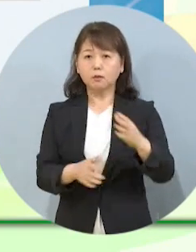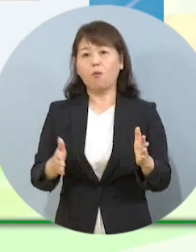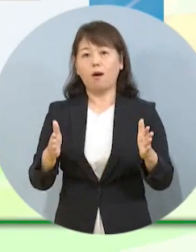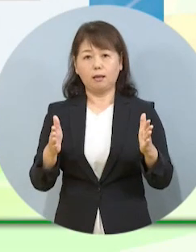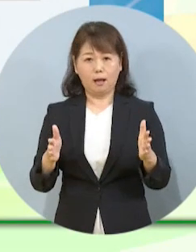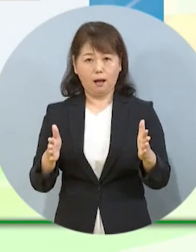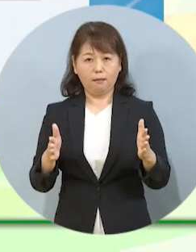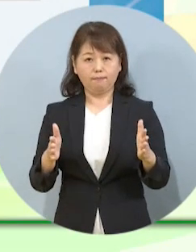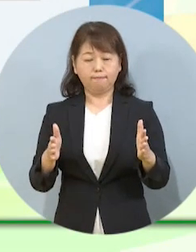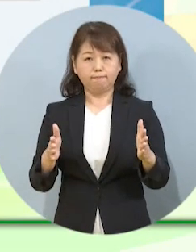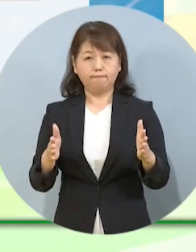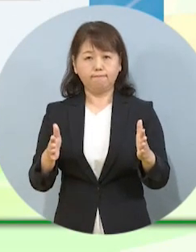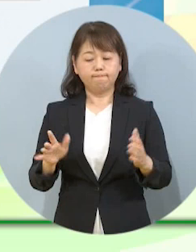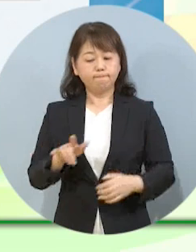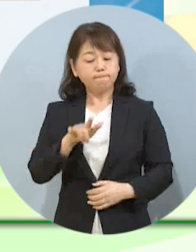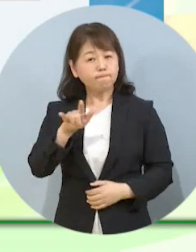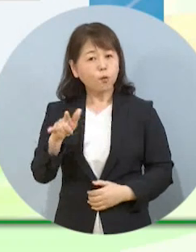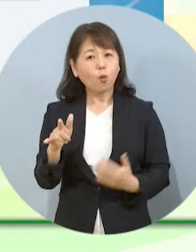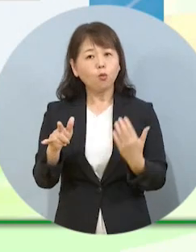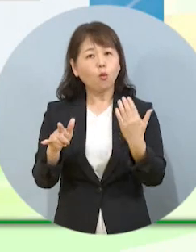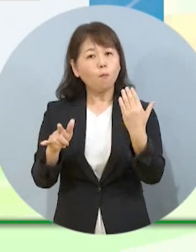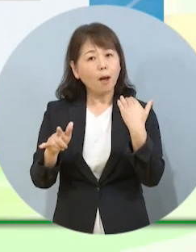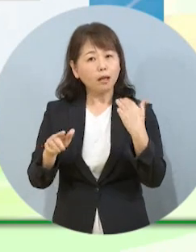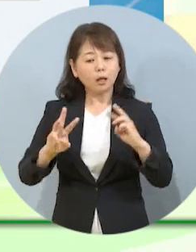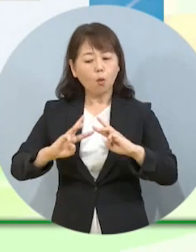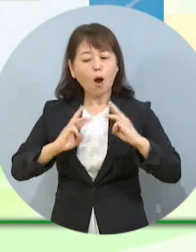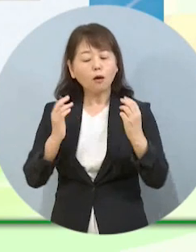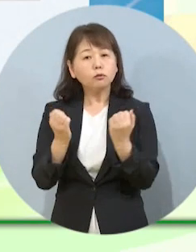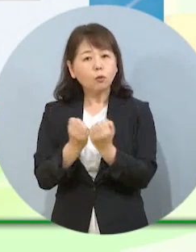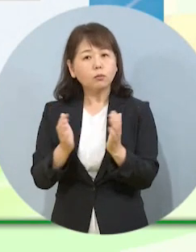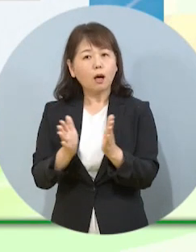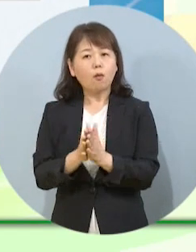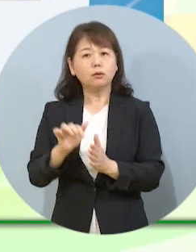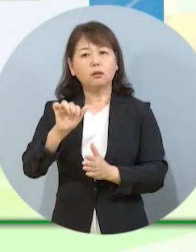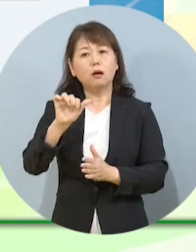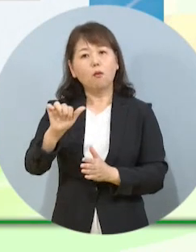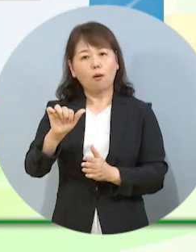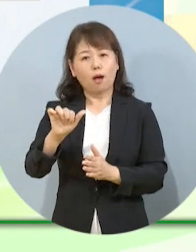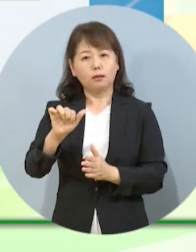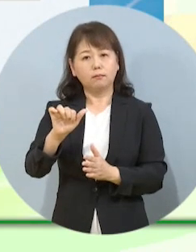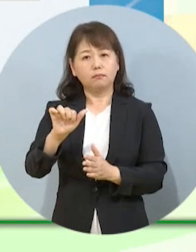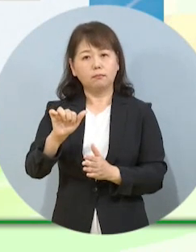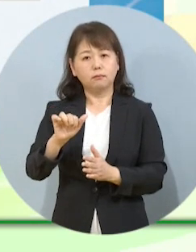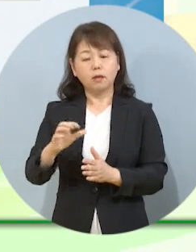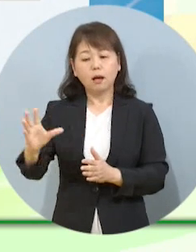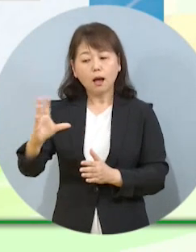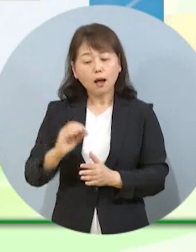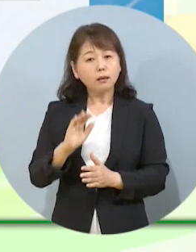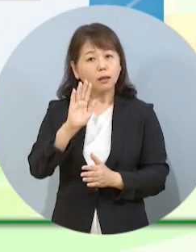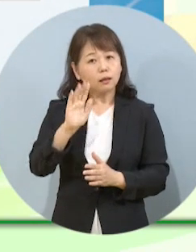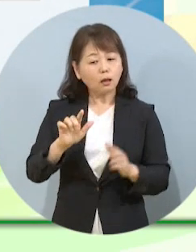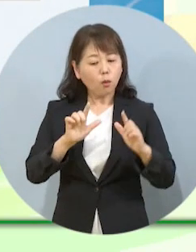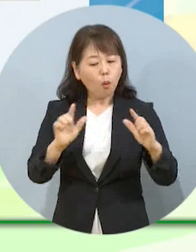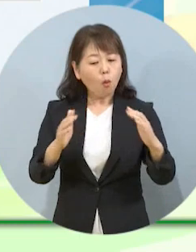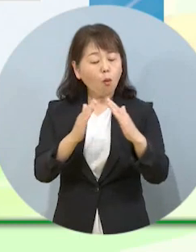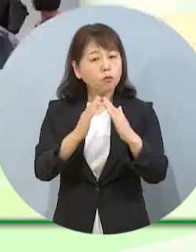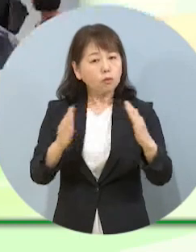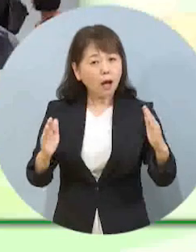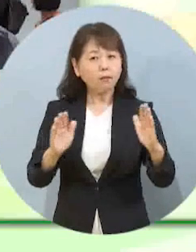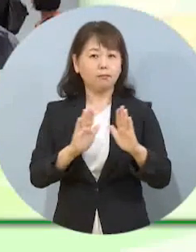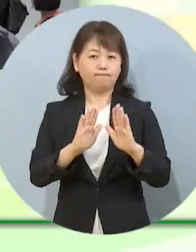日です。渡航前にワークショップが5回行われ、渡航後報告会が行われます